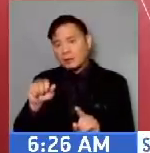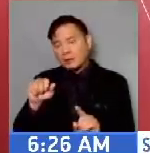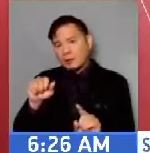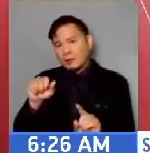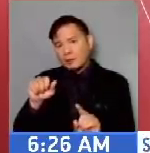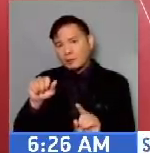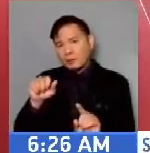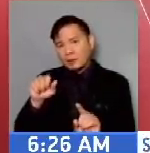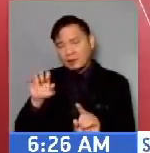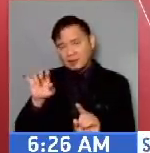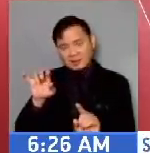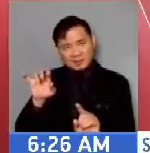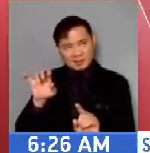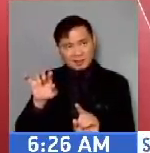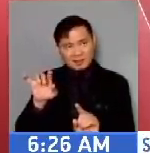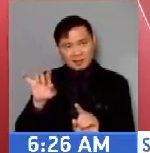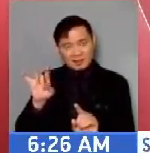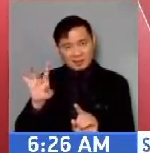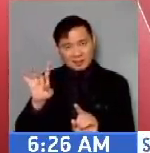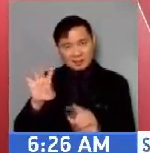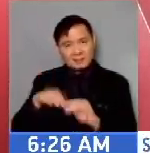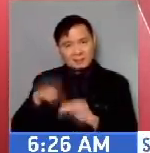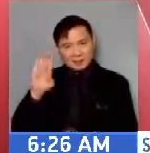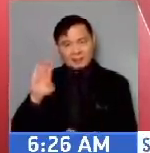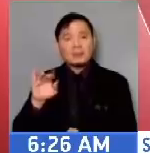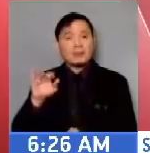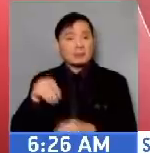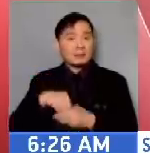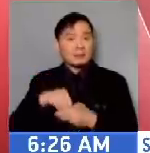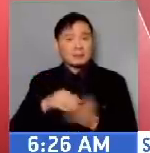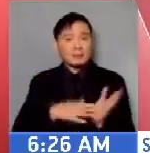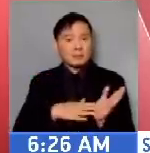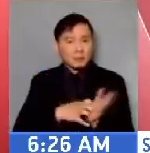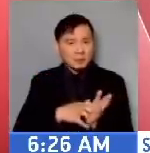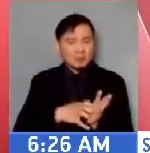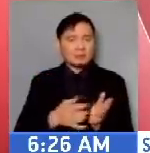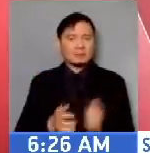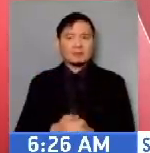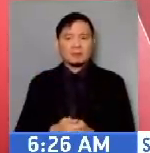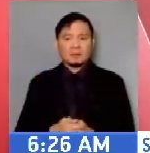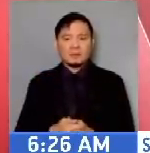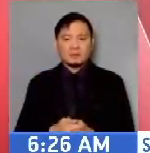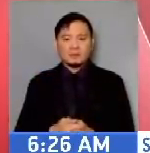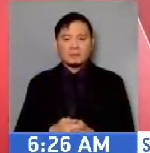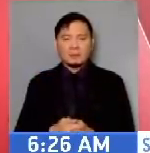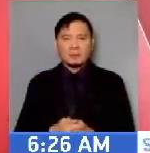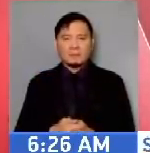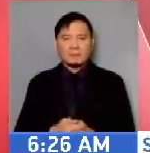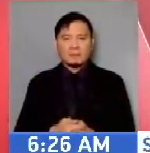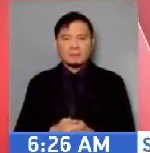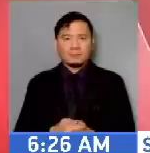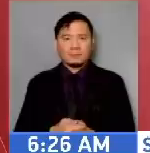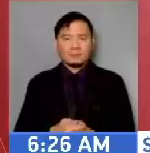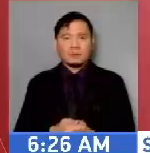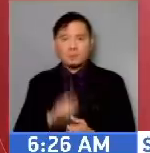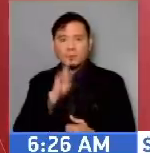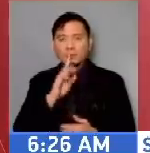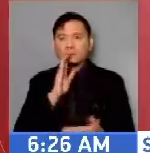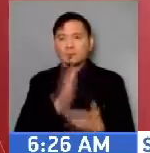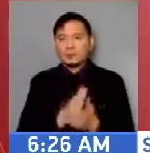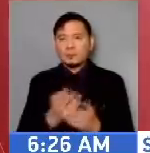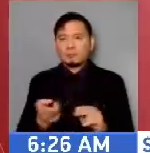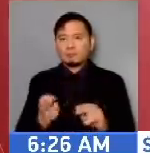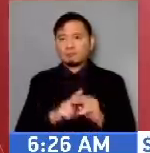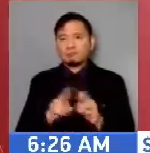karamdaman. Bahagi pa rin po ito ng kampanya para maiwasan ang pagtaas ng kaso ng COVID-19 sa bansa, lalo pat humihina raw ang bisa